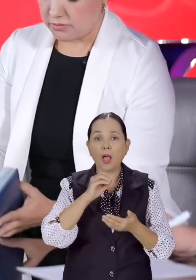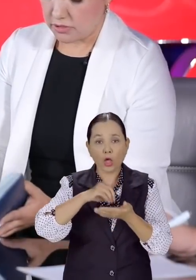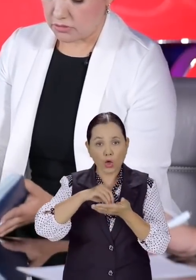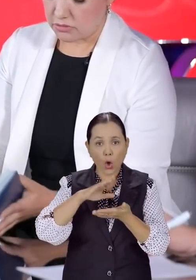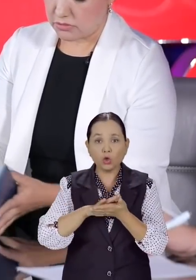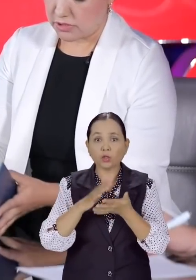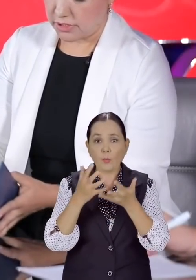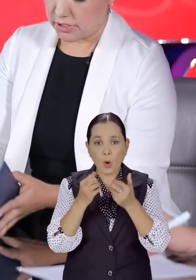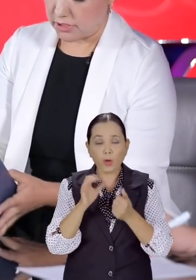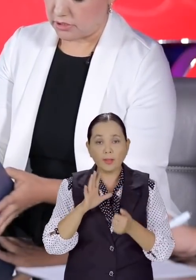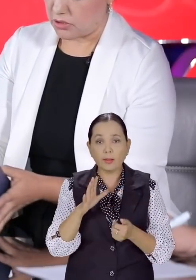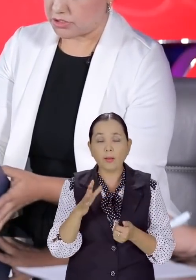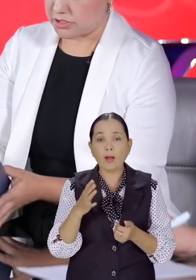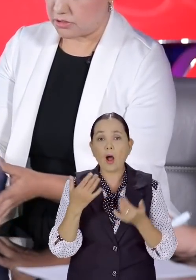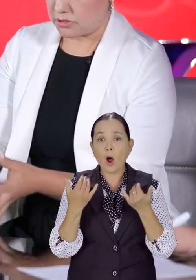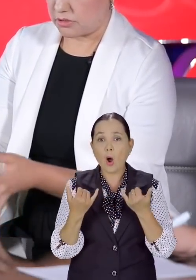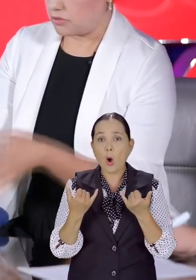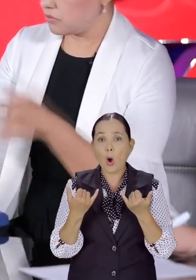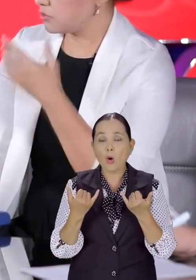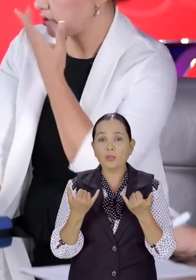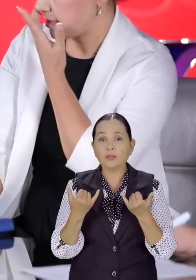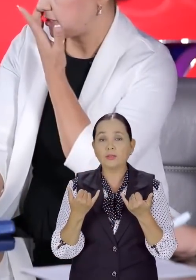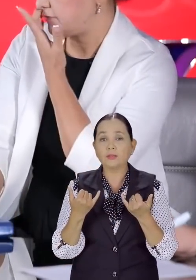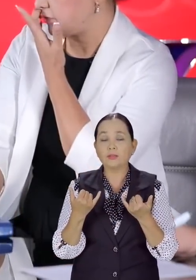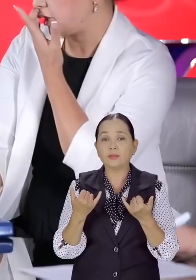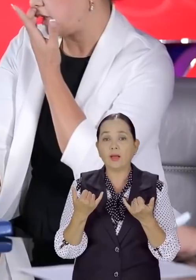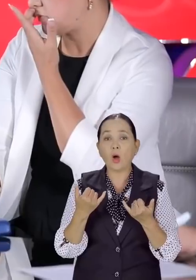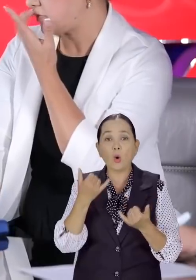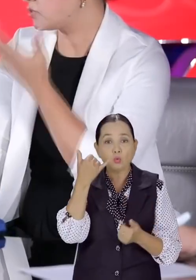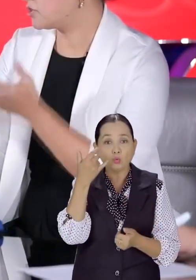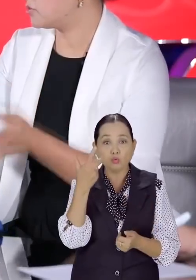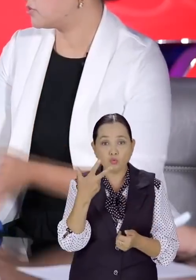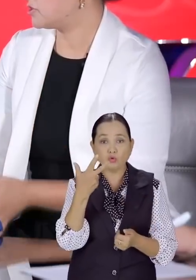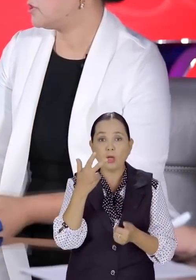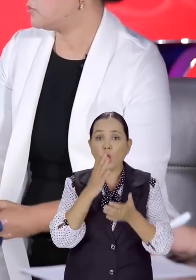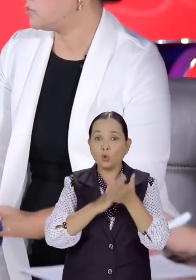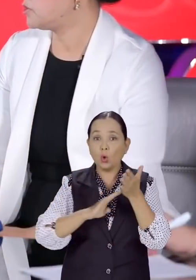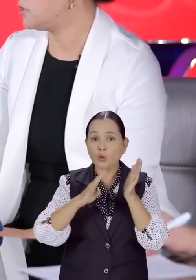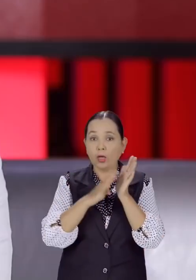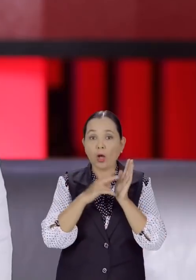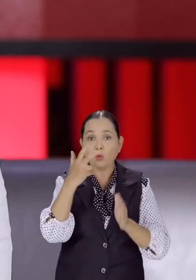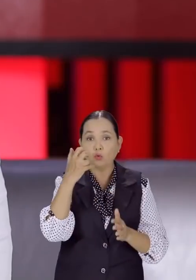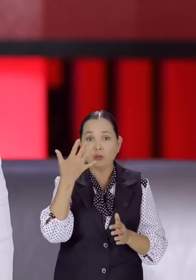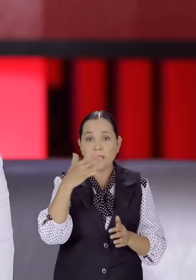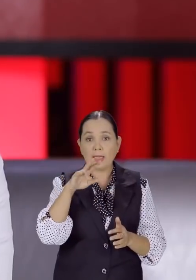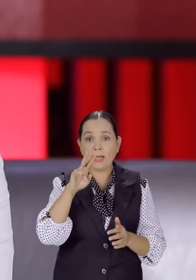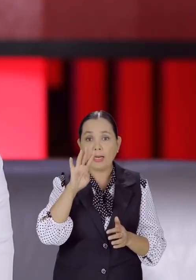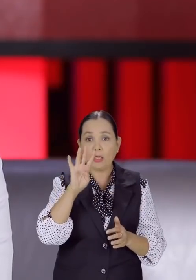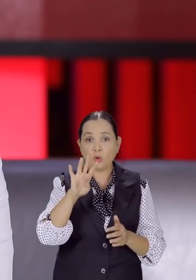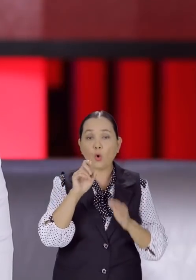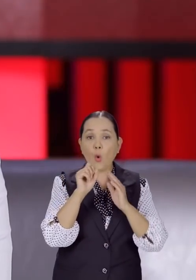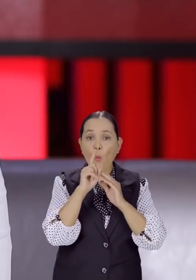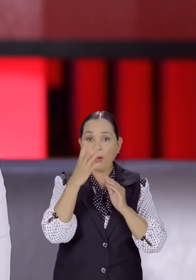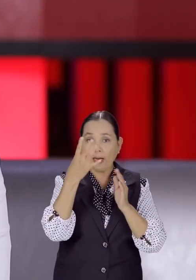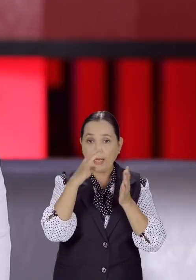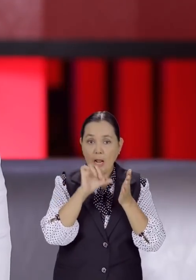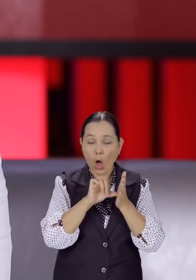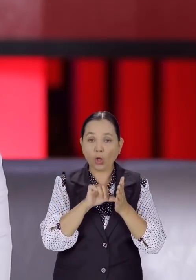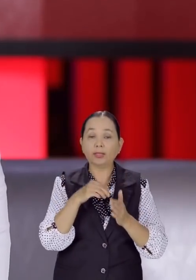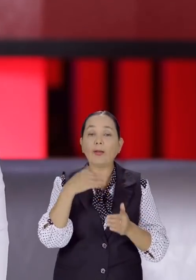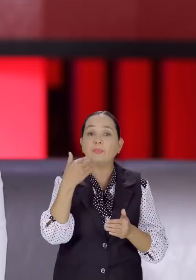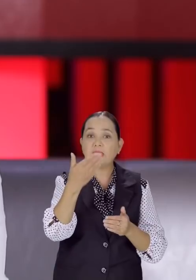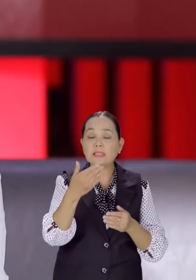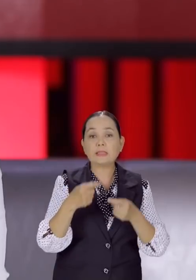Yozib olganman, no anaqa. Hozir 3ta telefon raqamimiz bor, 99li 354 1146. Tushunarli.